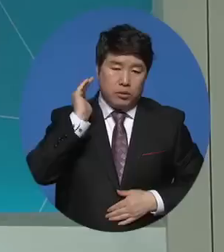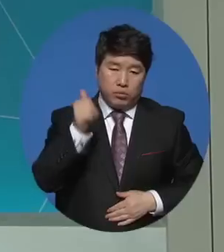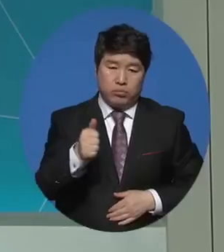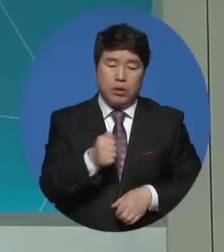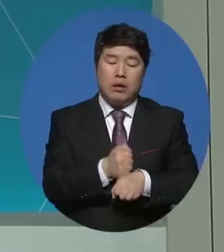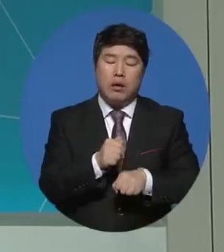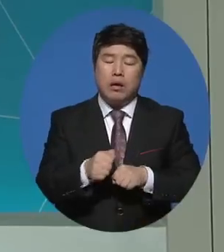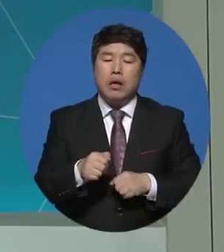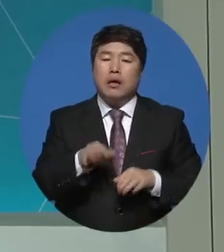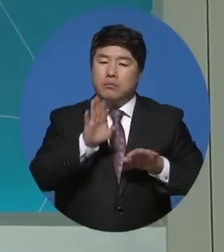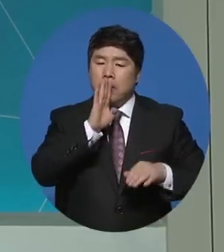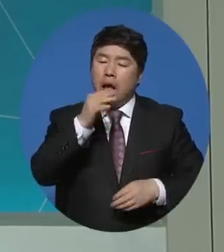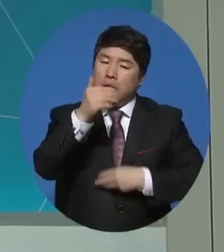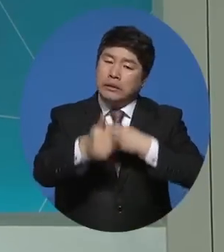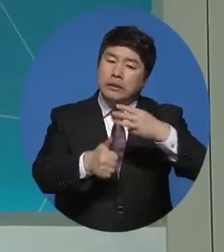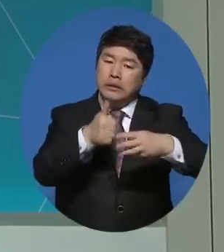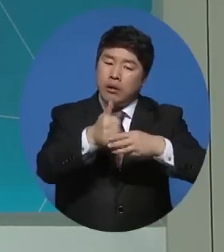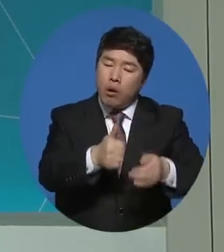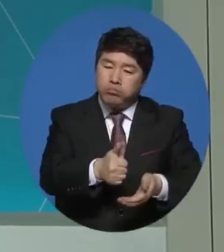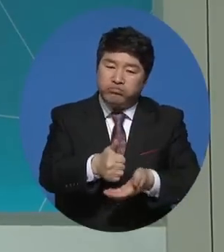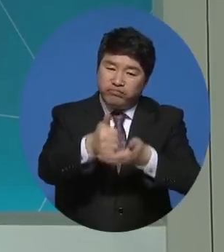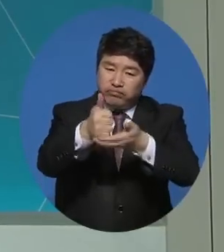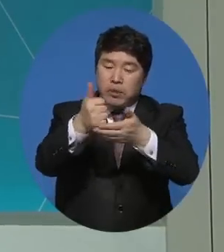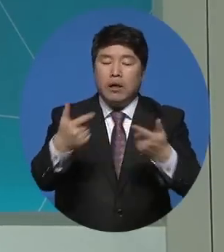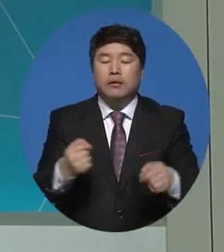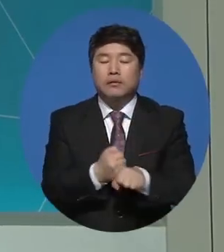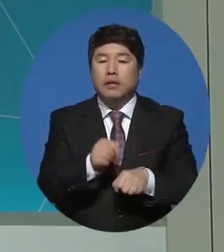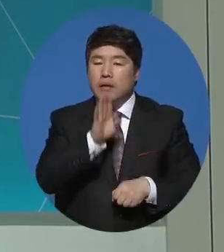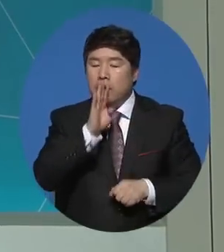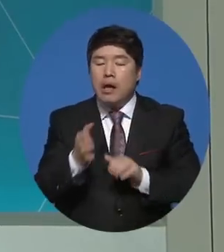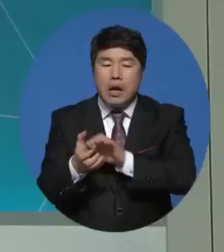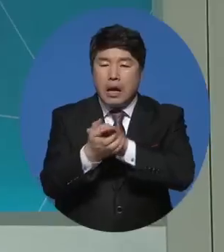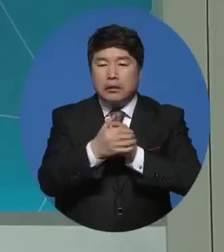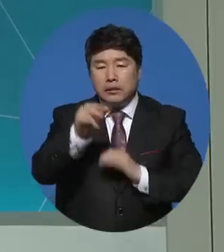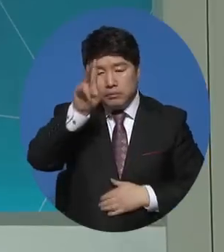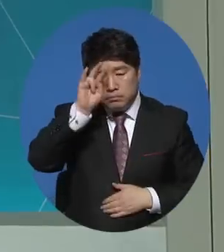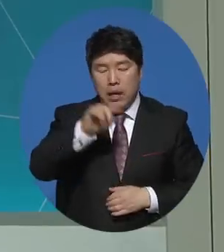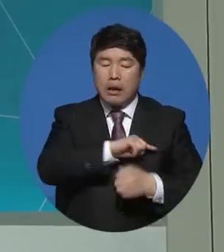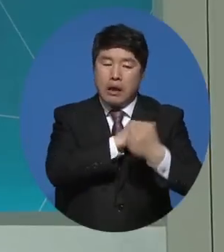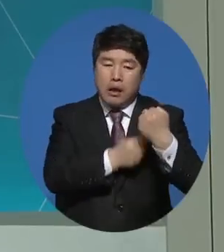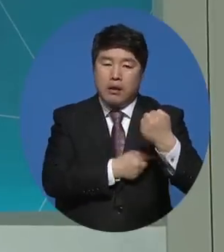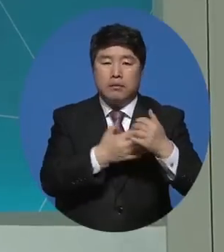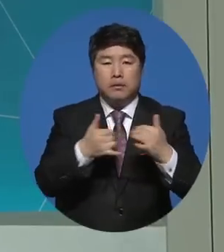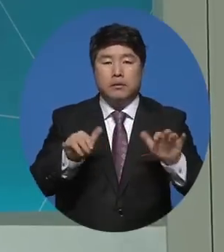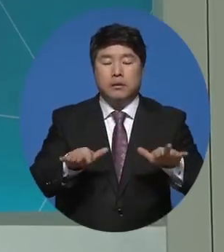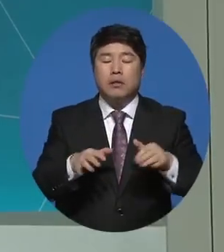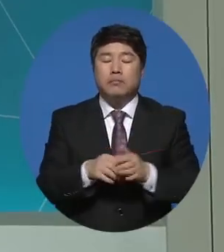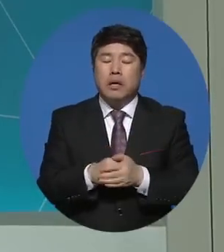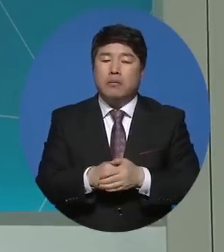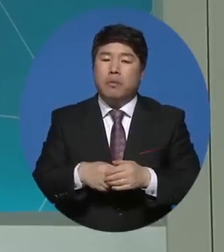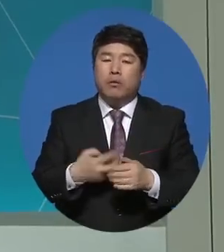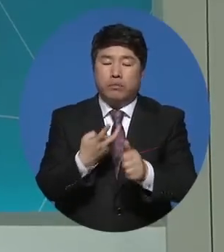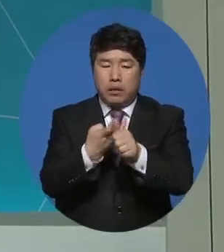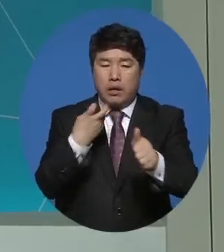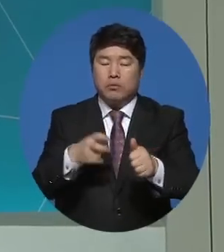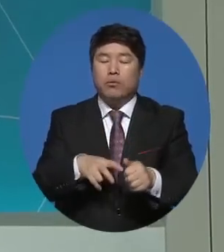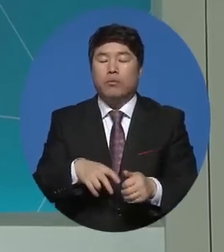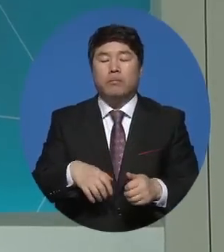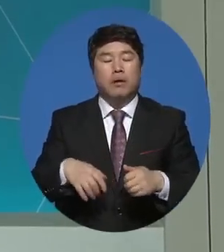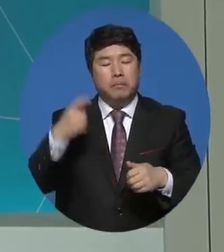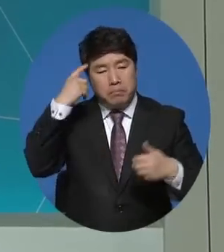대통령을 마치 신을 모시듯이 모시는 소위 말한 진박이이 세력들은 지금 탄핵도 반대하고 헌법